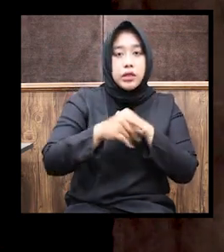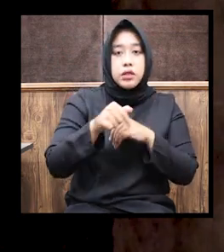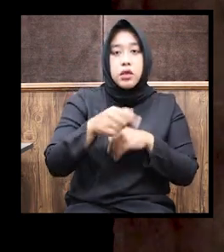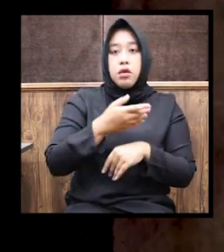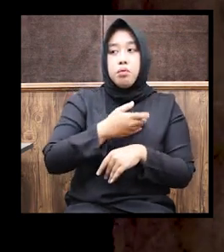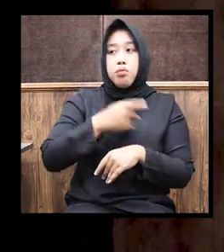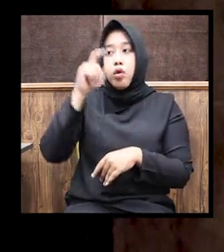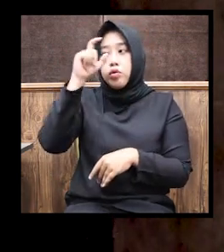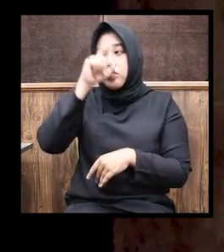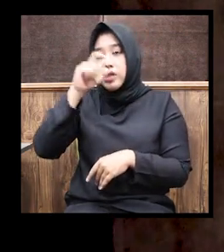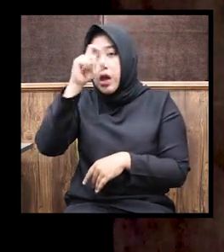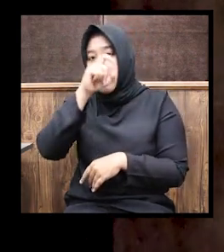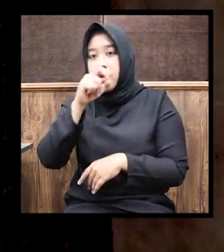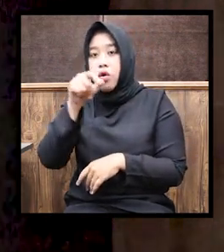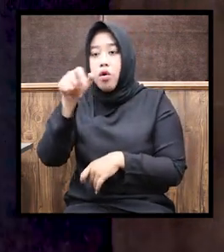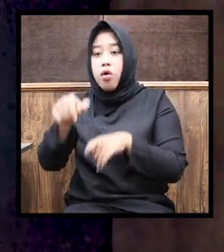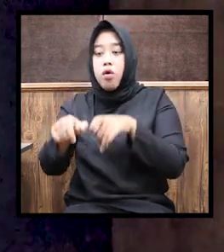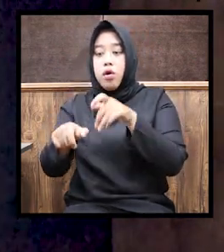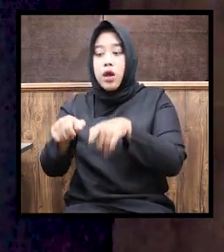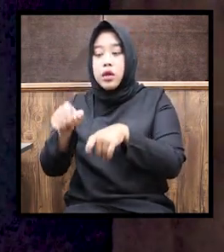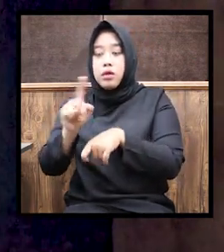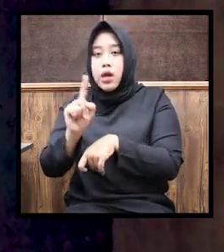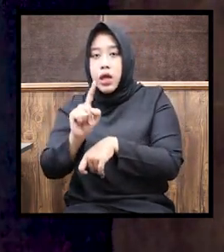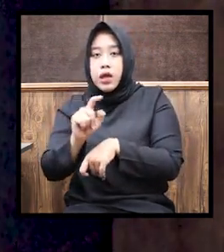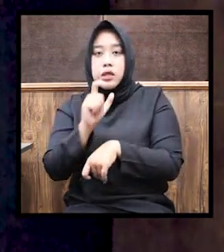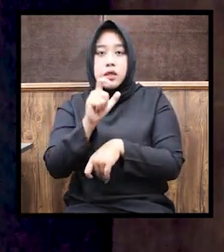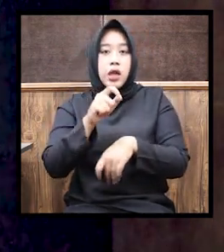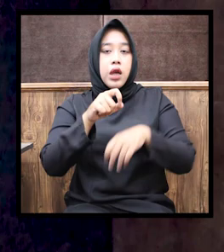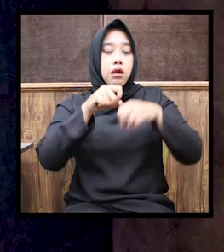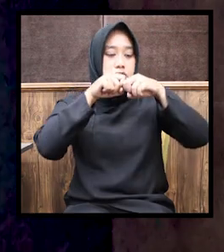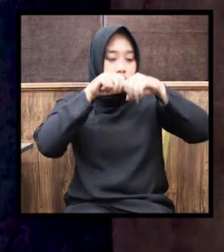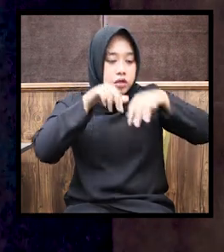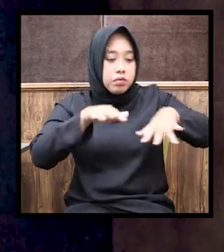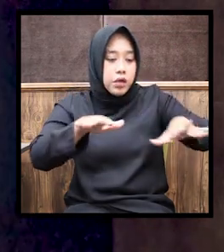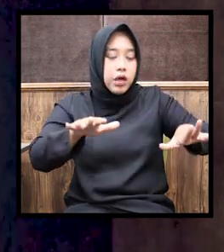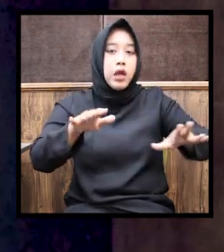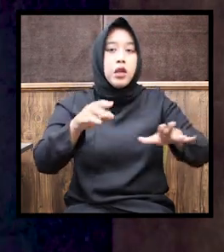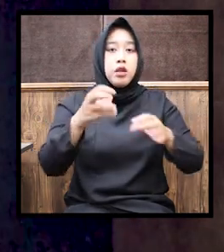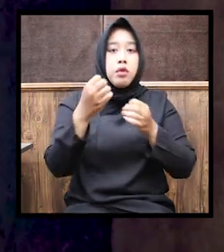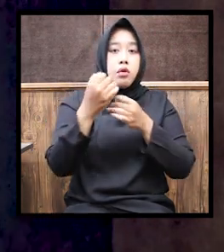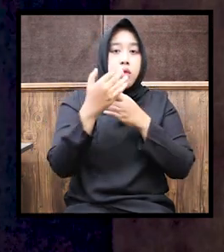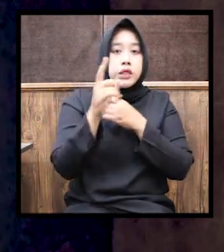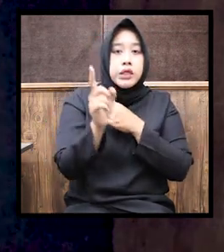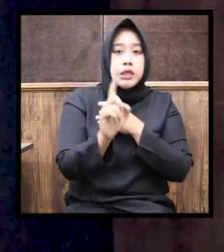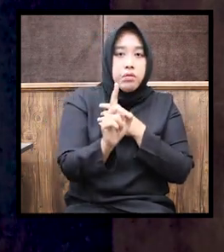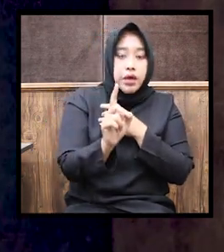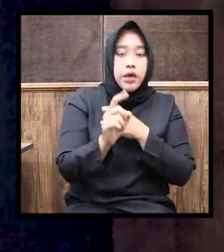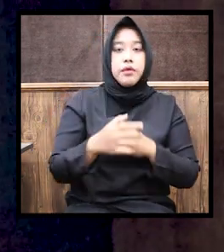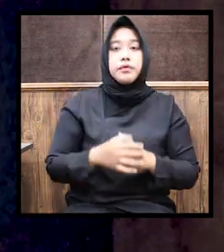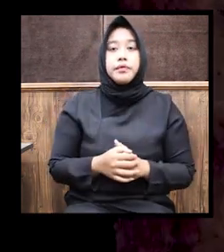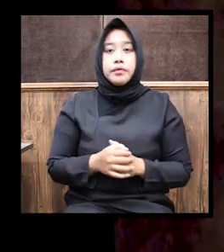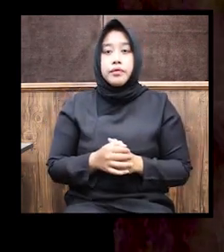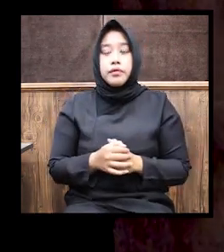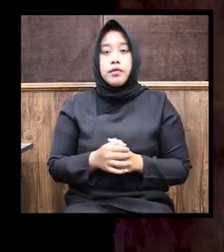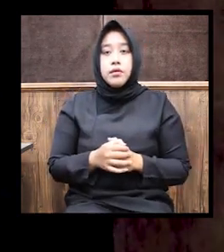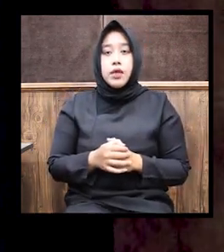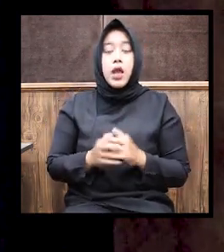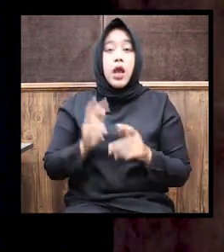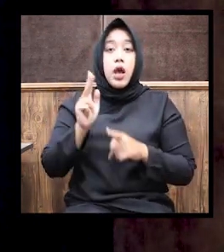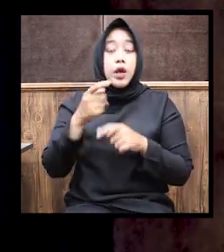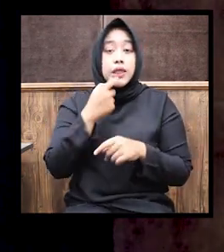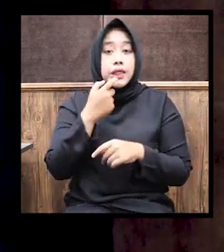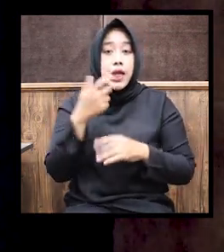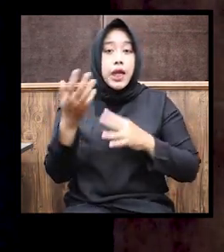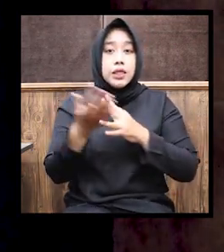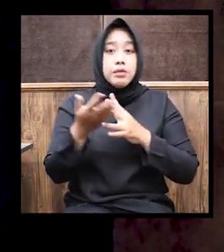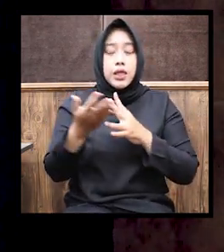mencari ke mana kemudian Mau menyebarlaskan ke mana itu yang mereka belum sampai ke situ kalau bicara aksesibilitas